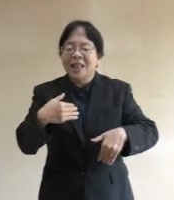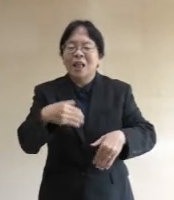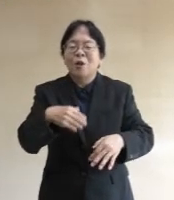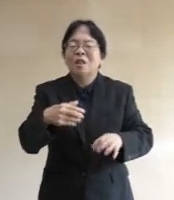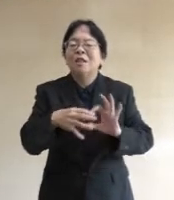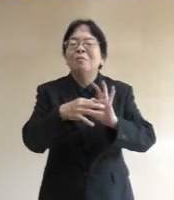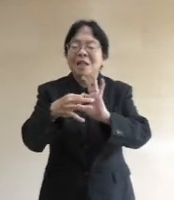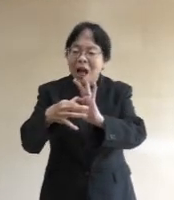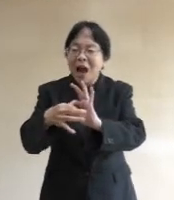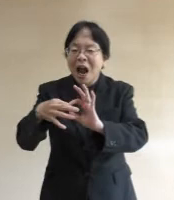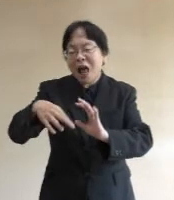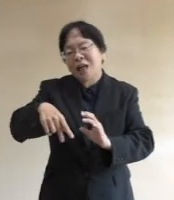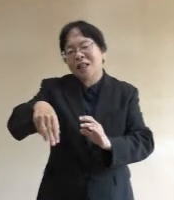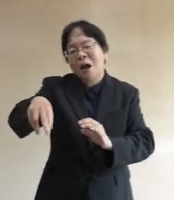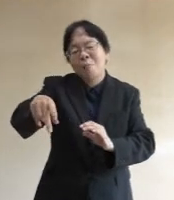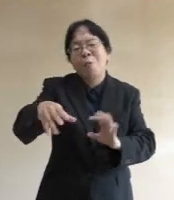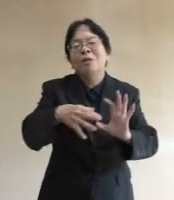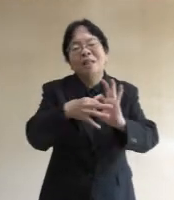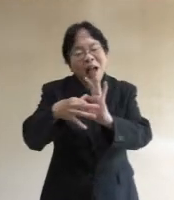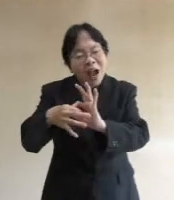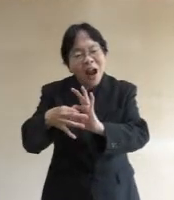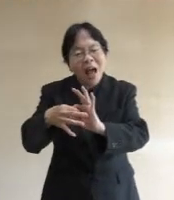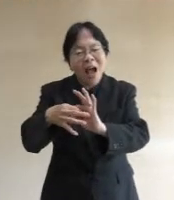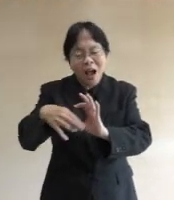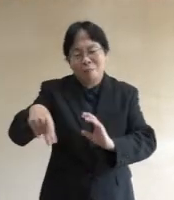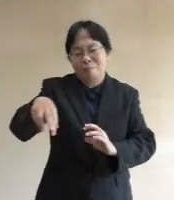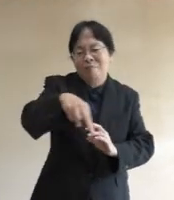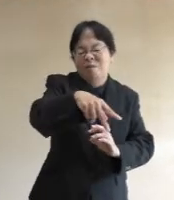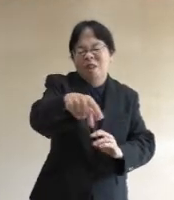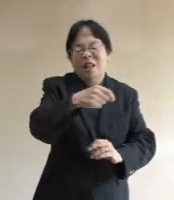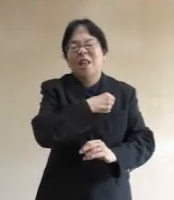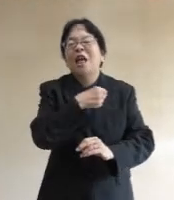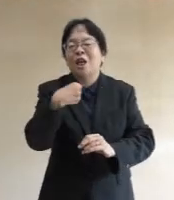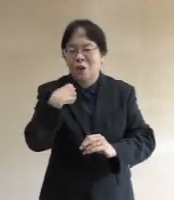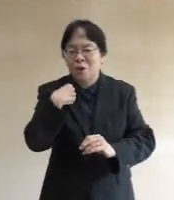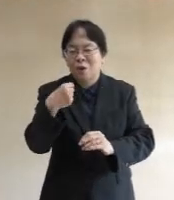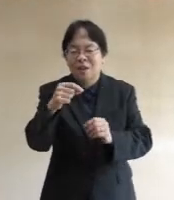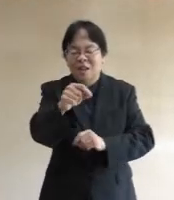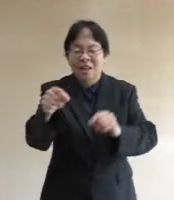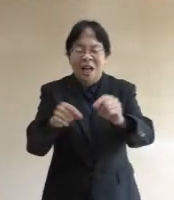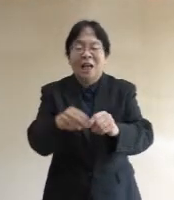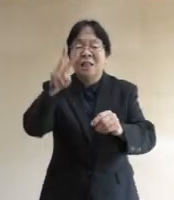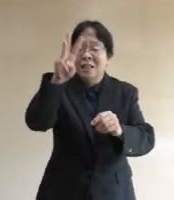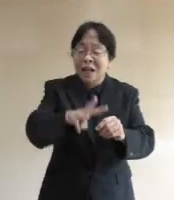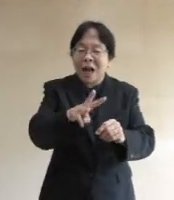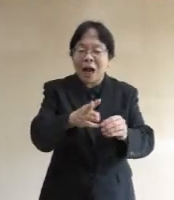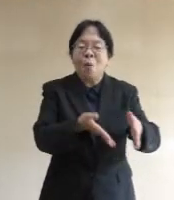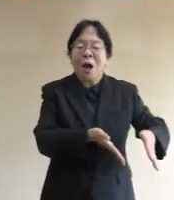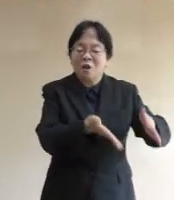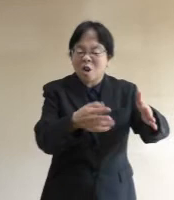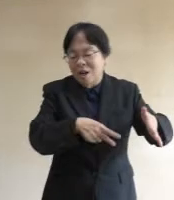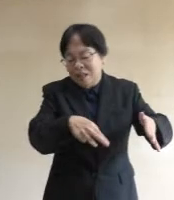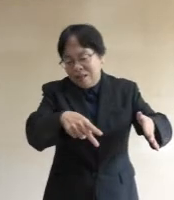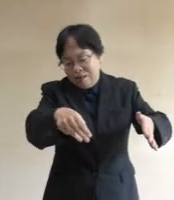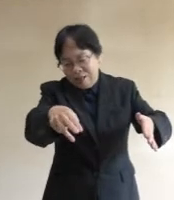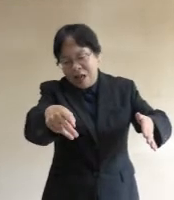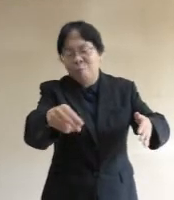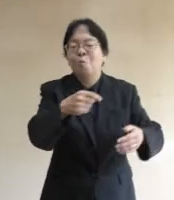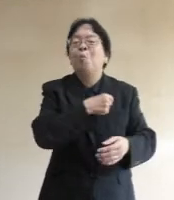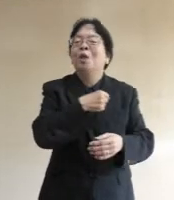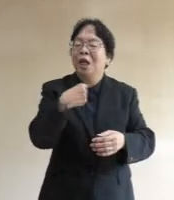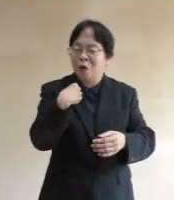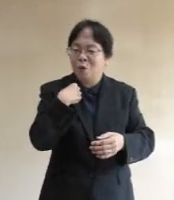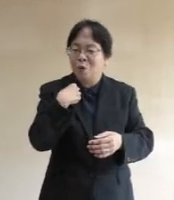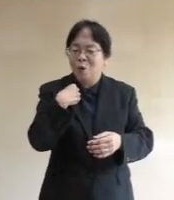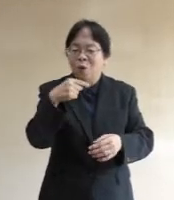散歩しながら行けるような、あるいは坂川沿いにこう老夫婦でねこう散歩が楽しめるような街、これ